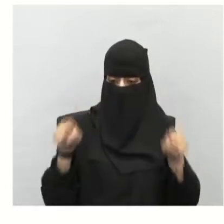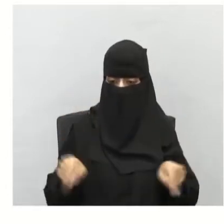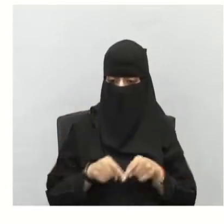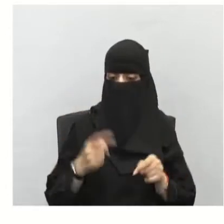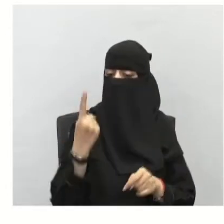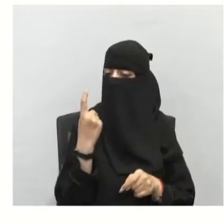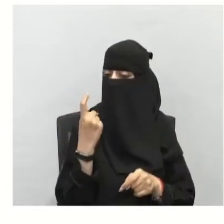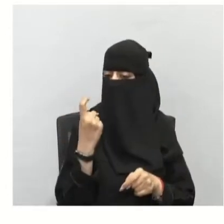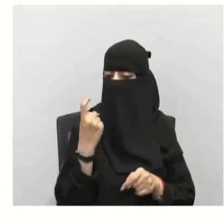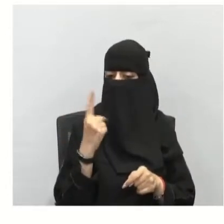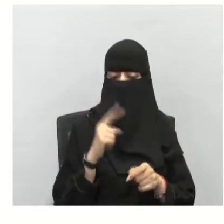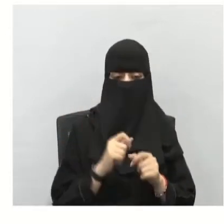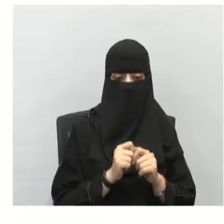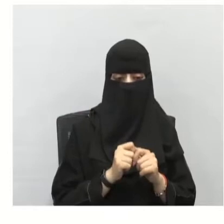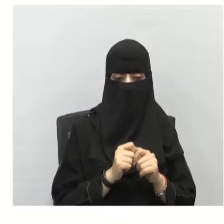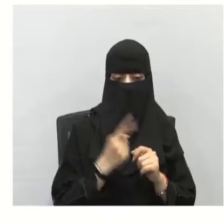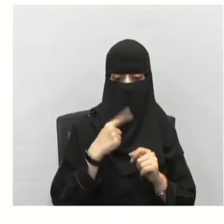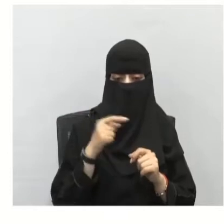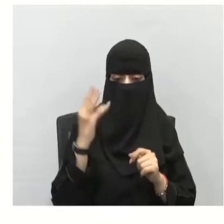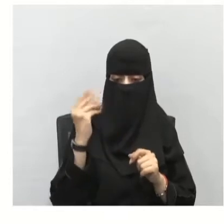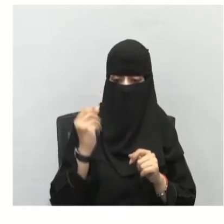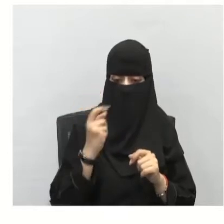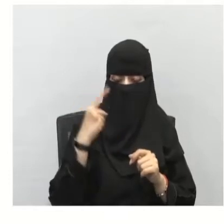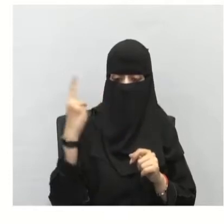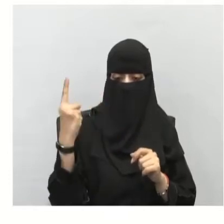المئة لأنها مرقمة من 1 إلى 100.